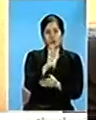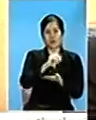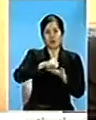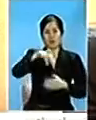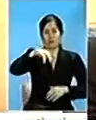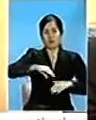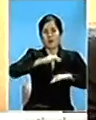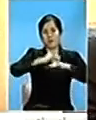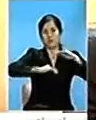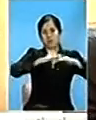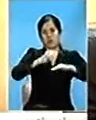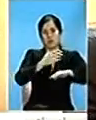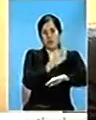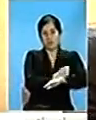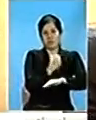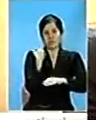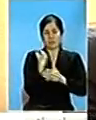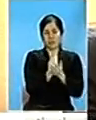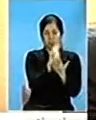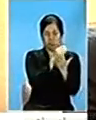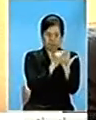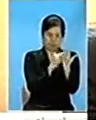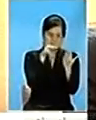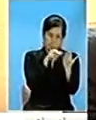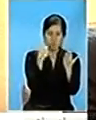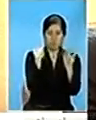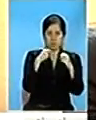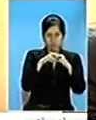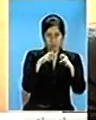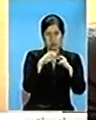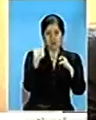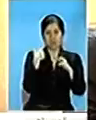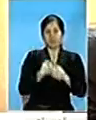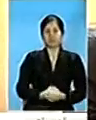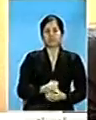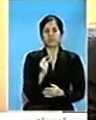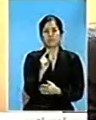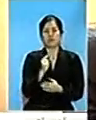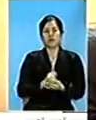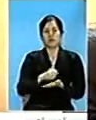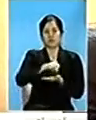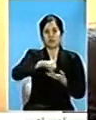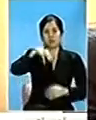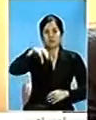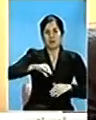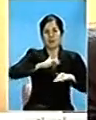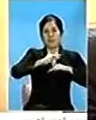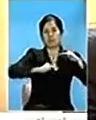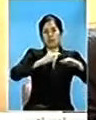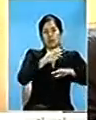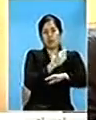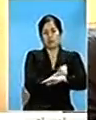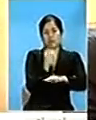องท่านก็จะเห็นว่ายังมีปัญหาค่อนข้างมากเนื่องจากเป็นสภาพัฒนาการเมืองชุดแร